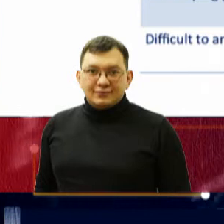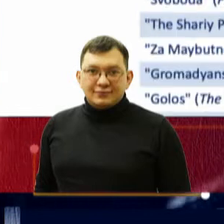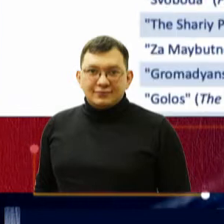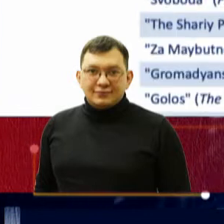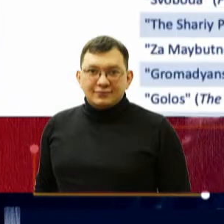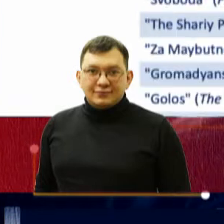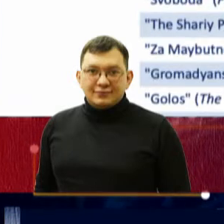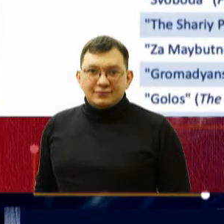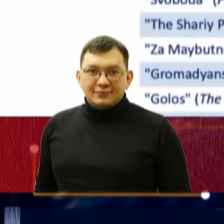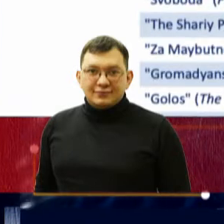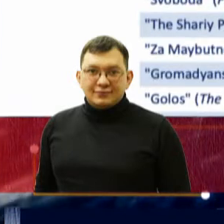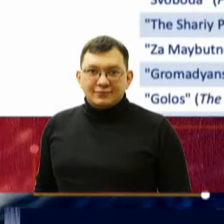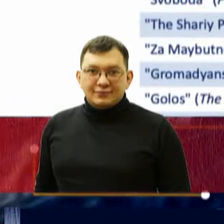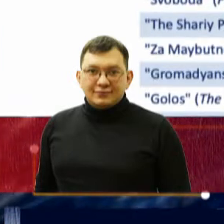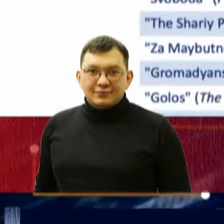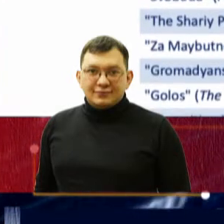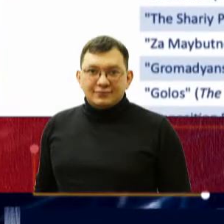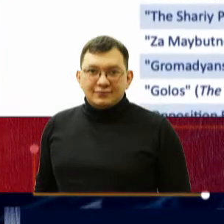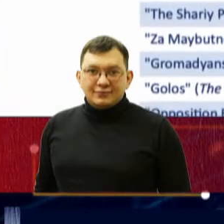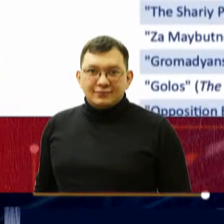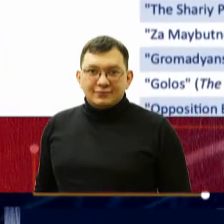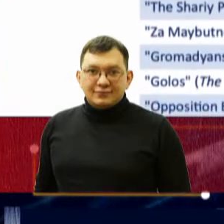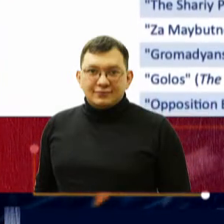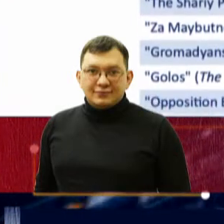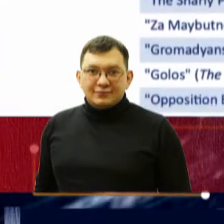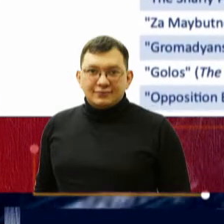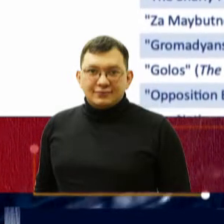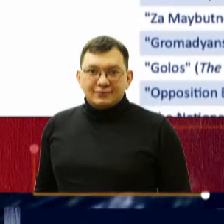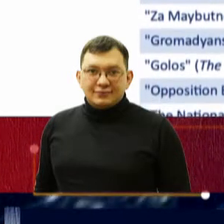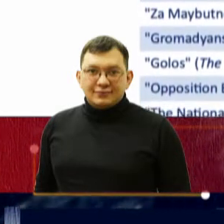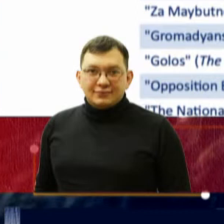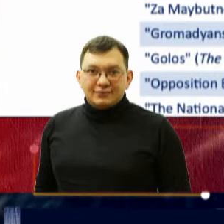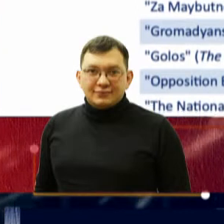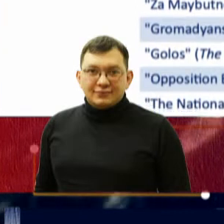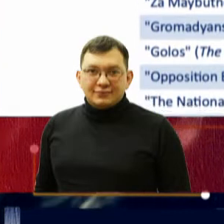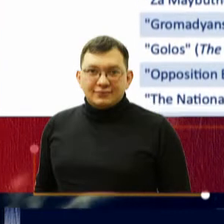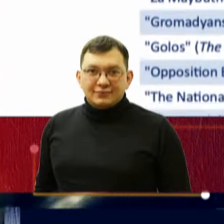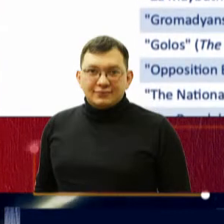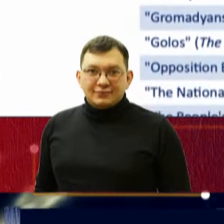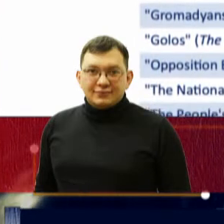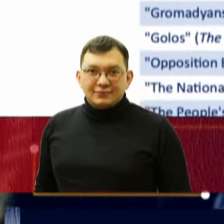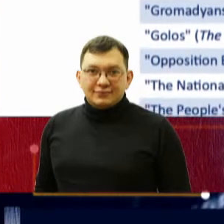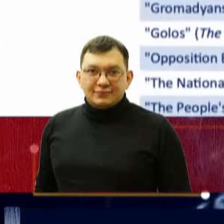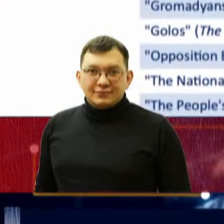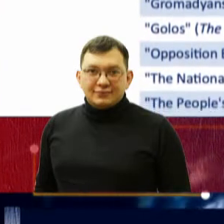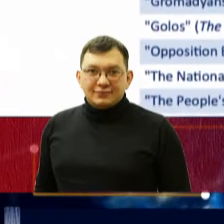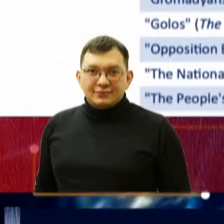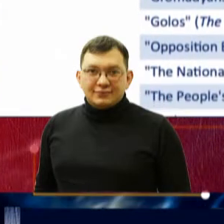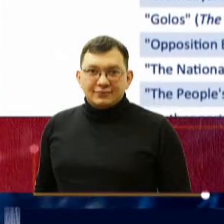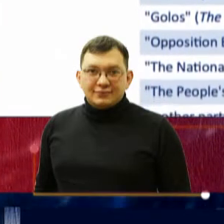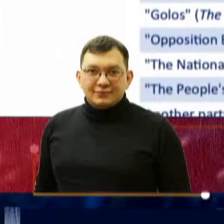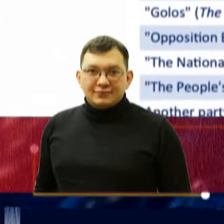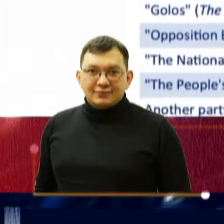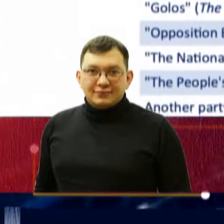якісь рішення, які приймаються внаслідок ретельно проведеного аналізу,